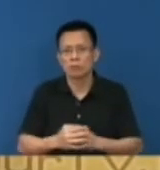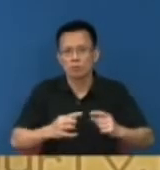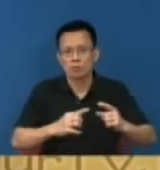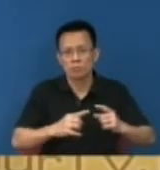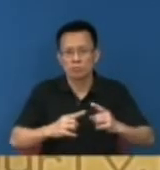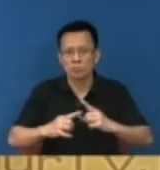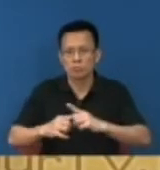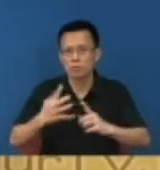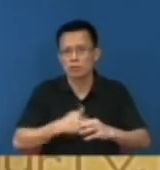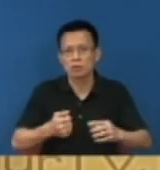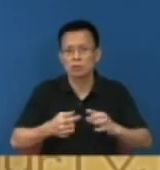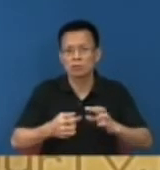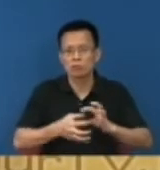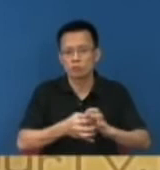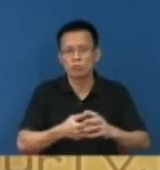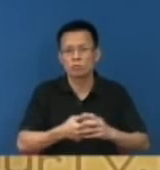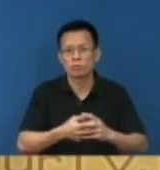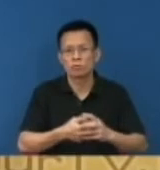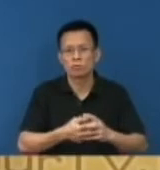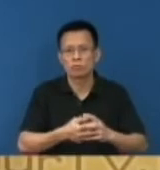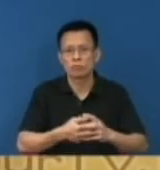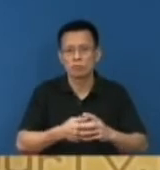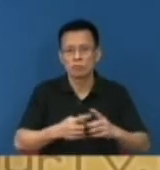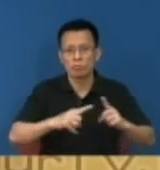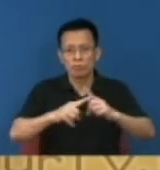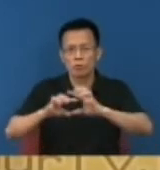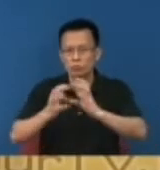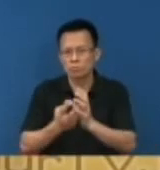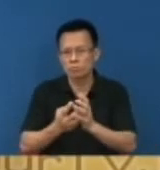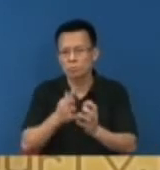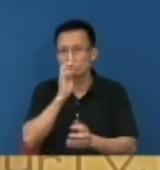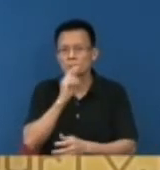孫九招在房屋政策大倒退的，民主黨出過什麼聲？